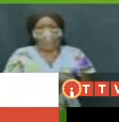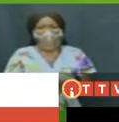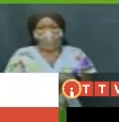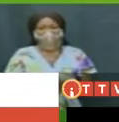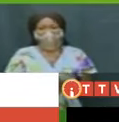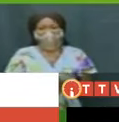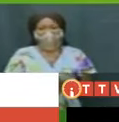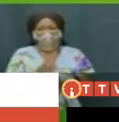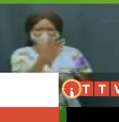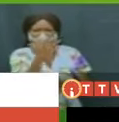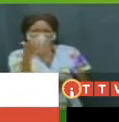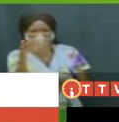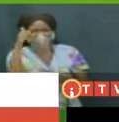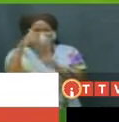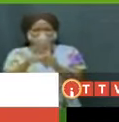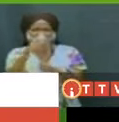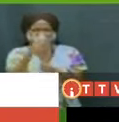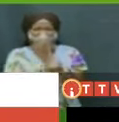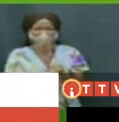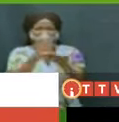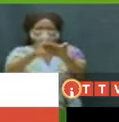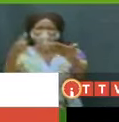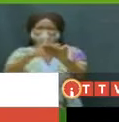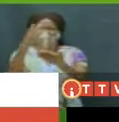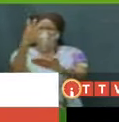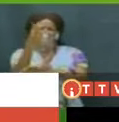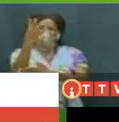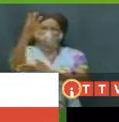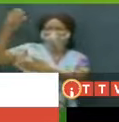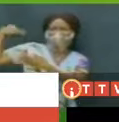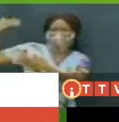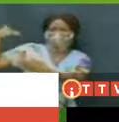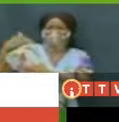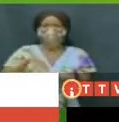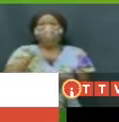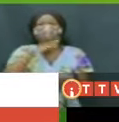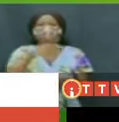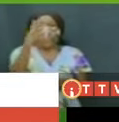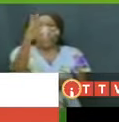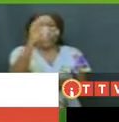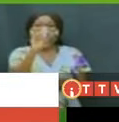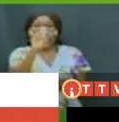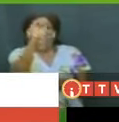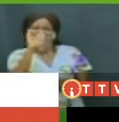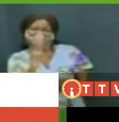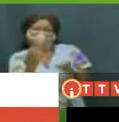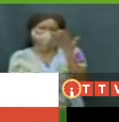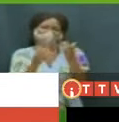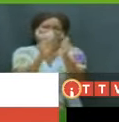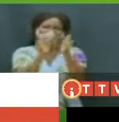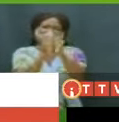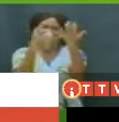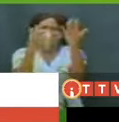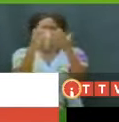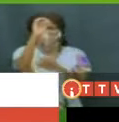iyi mtakumbukira bwino milungu itatu inayi yapitayo idafika mpaka 30, 29 koma pano